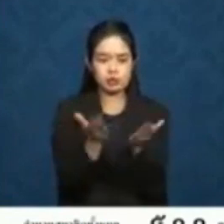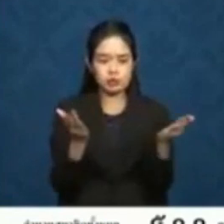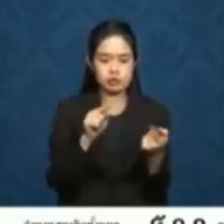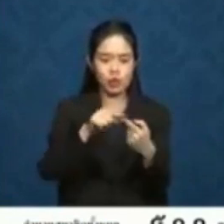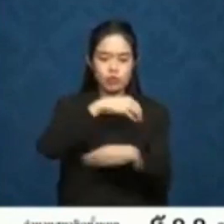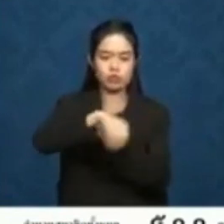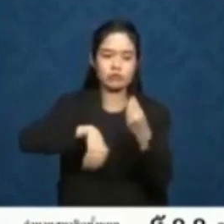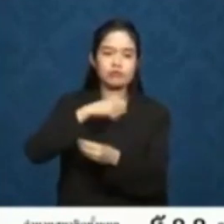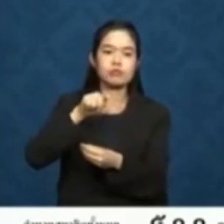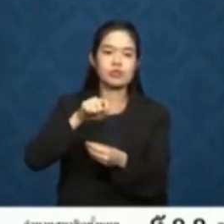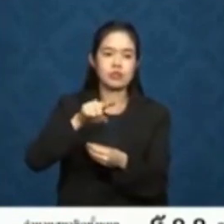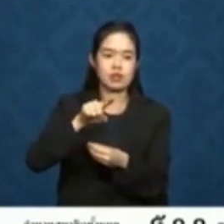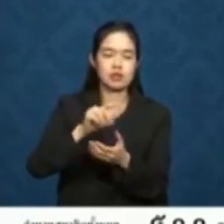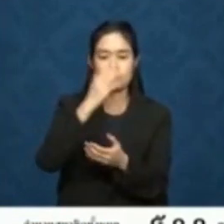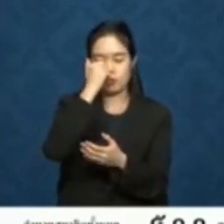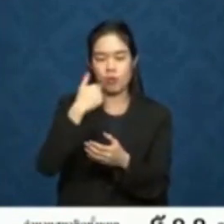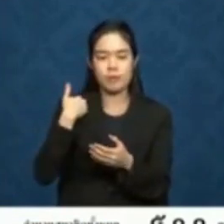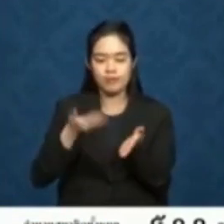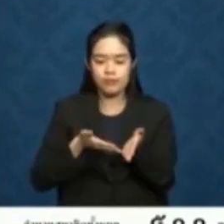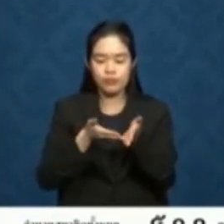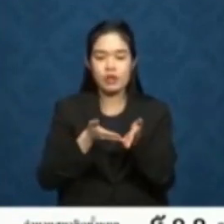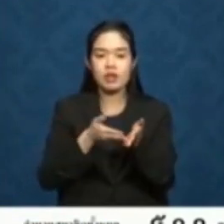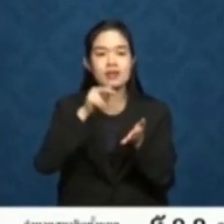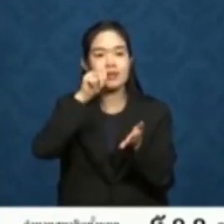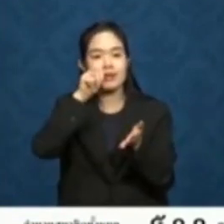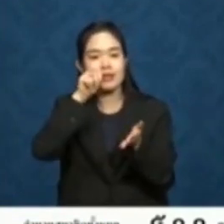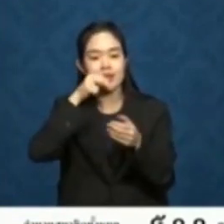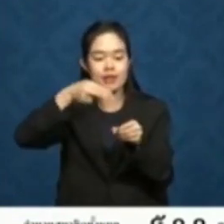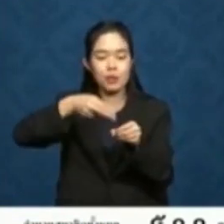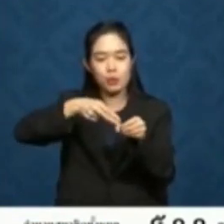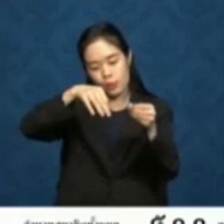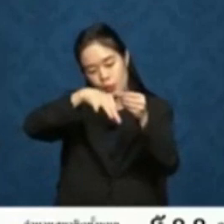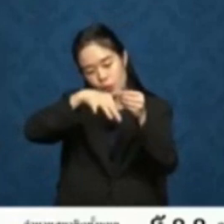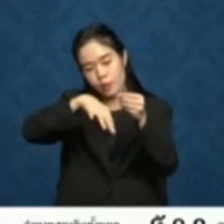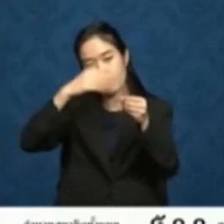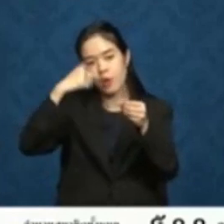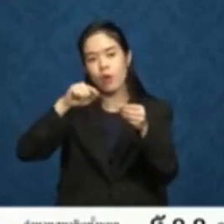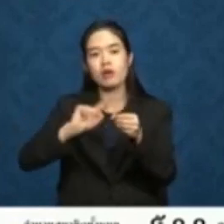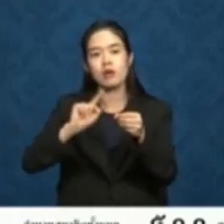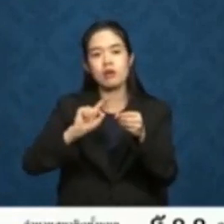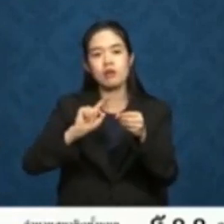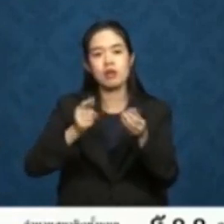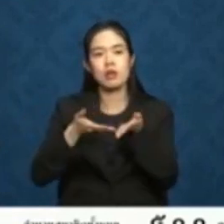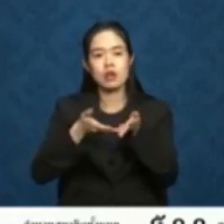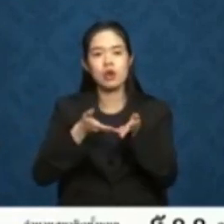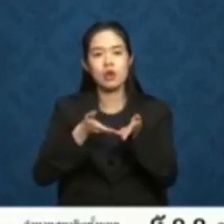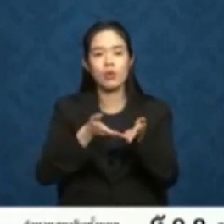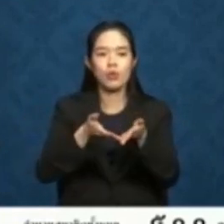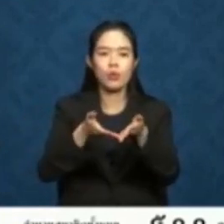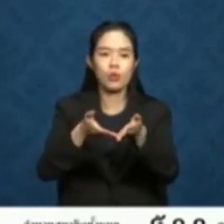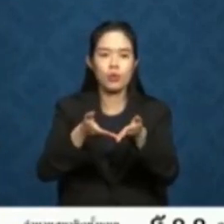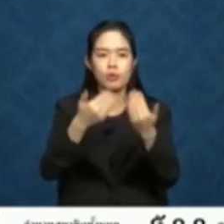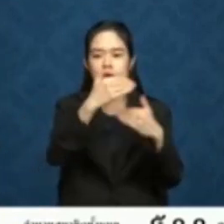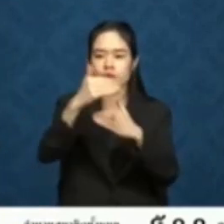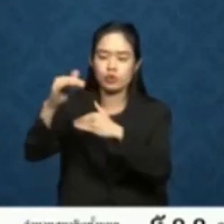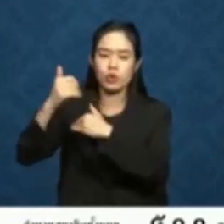ทศครับโดยการขนส่งน้ำมันทางทะเลได้มีบทบาทเป็นอย่างมากเนื่องจากมีต้นทุนในการขนส่งต่ำที่สุดเมื่อเทียบกับการข